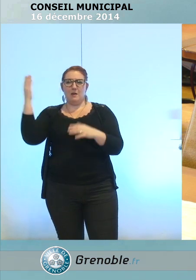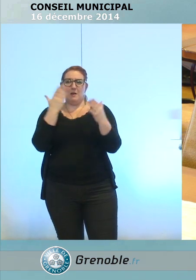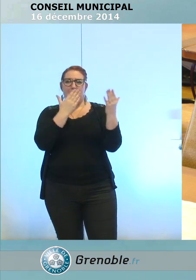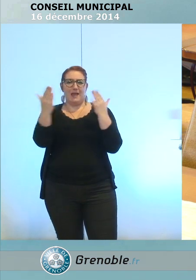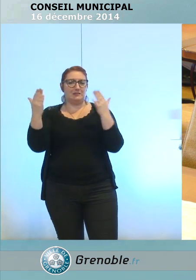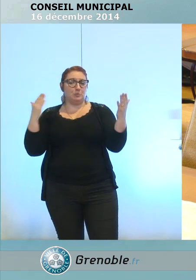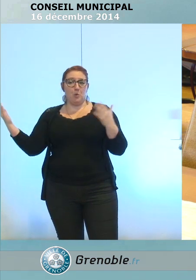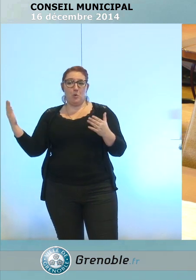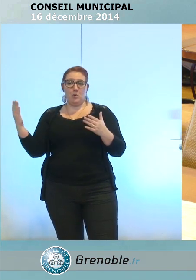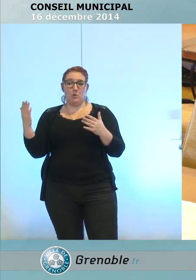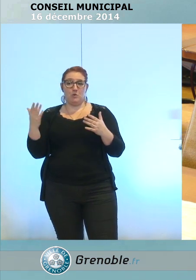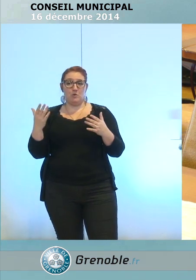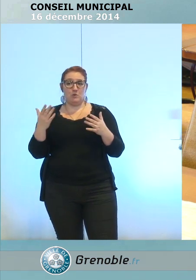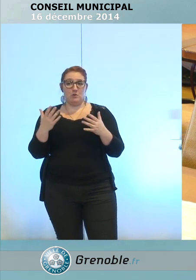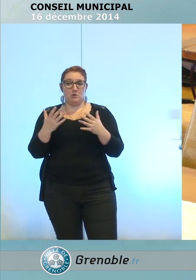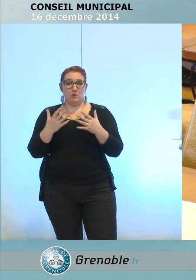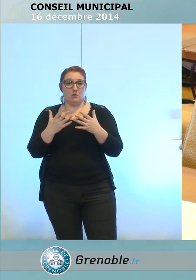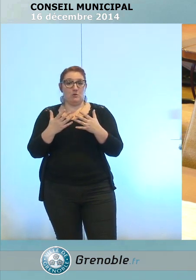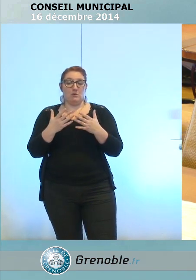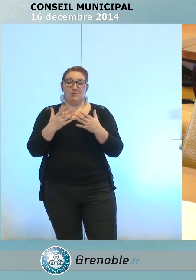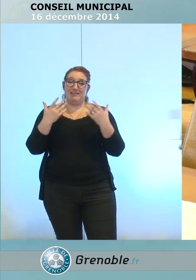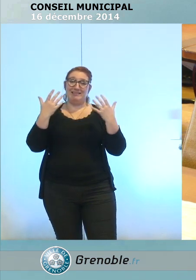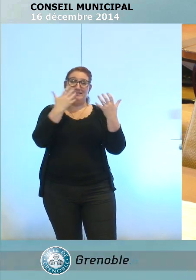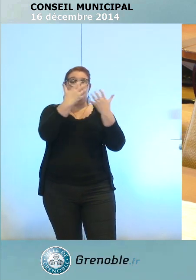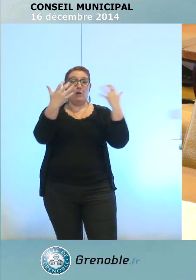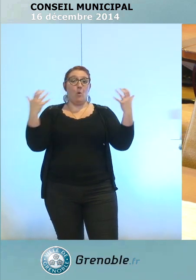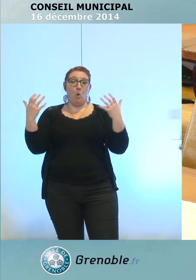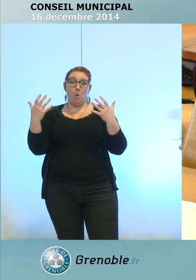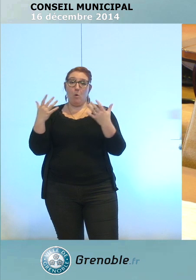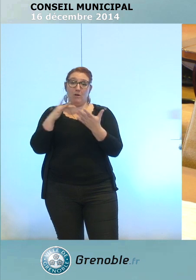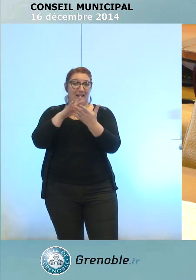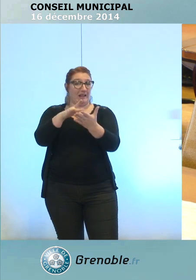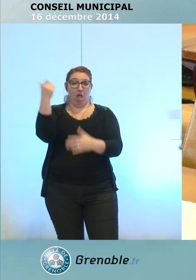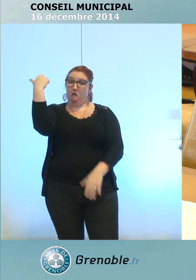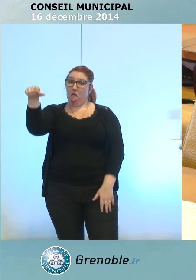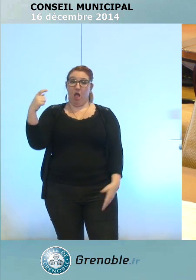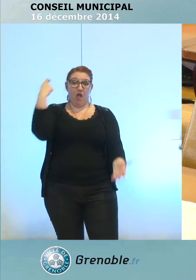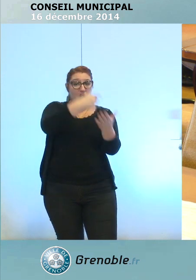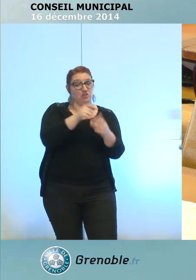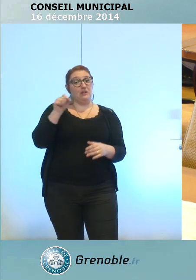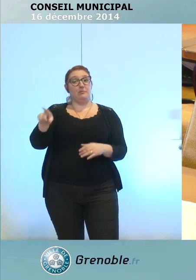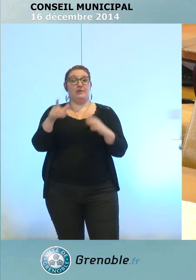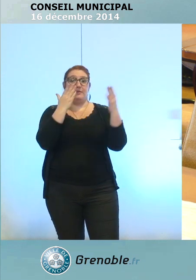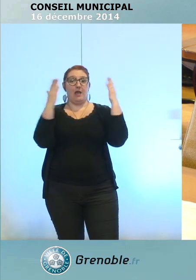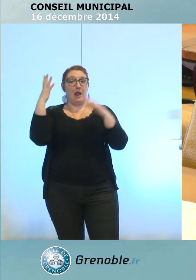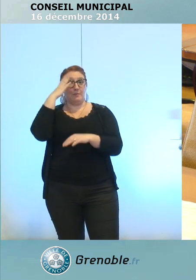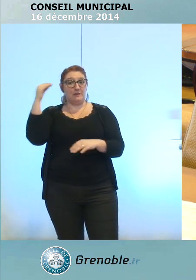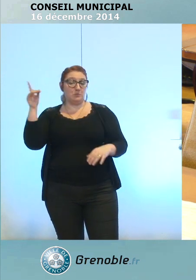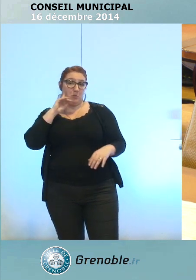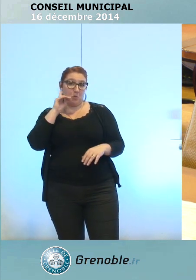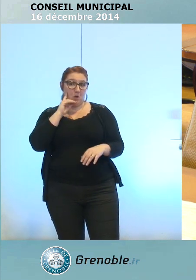trouve être le plus grand client de déco sur la ville de Grenoble parce que alpexo utilise en